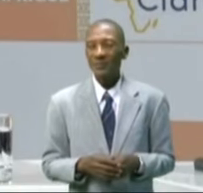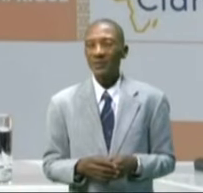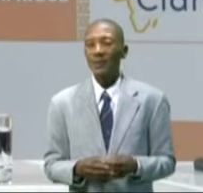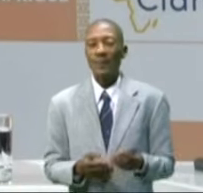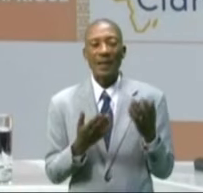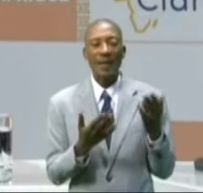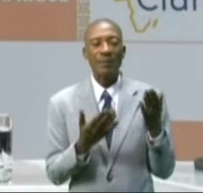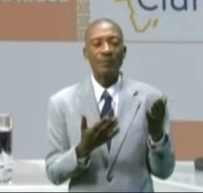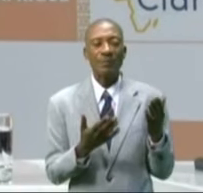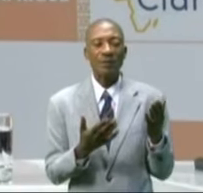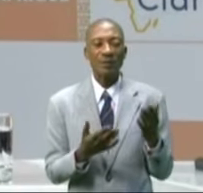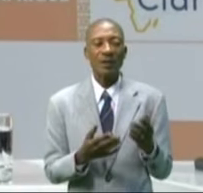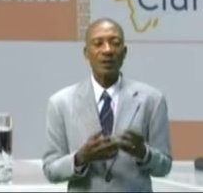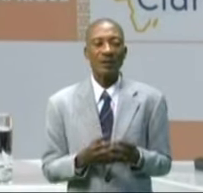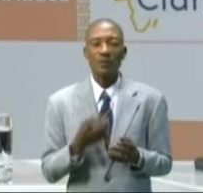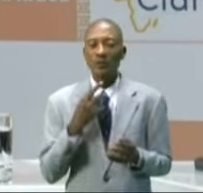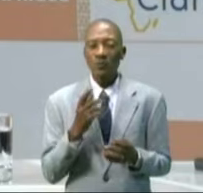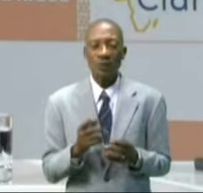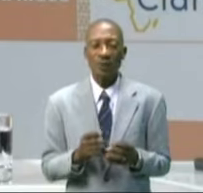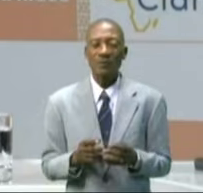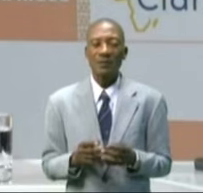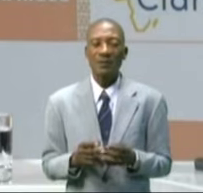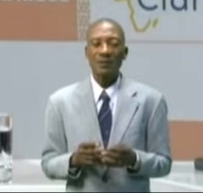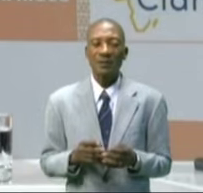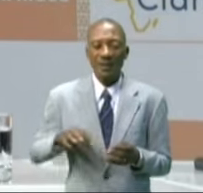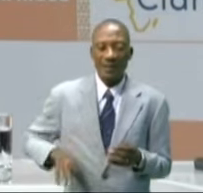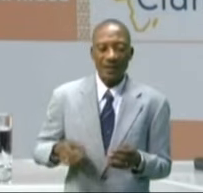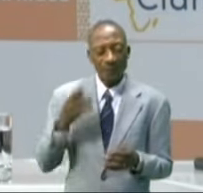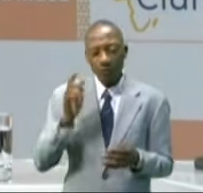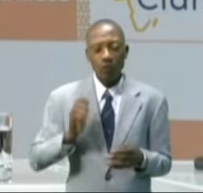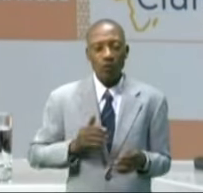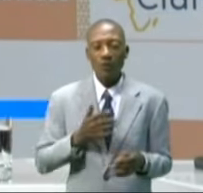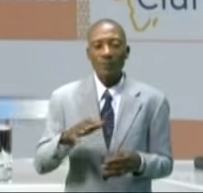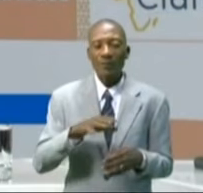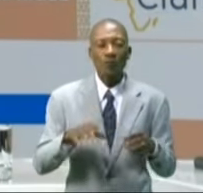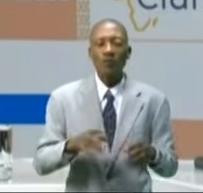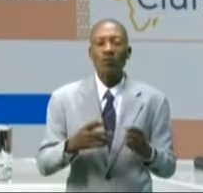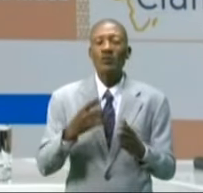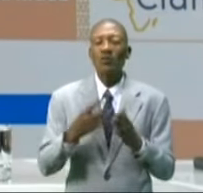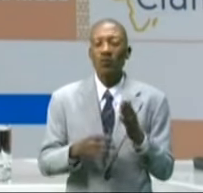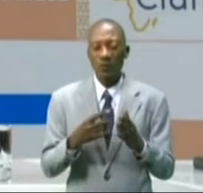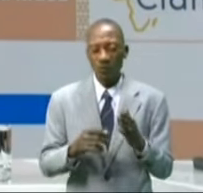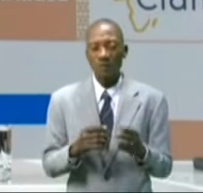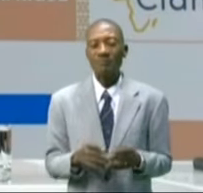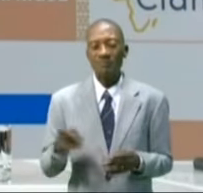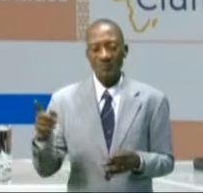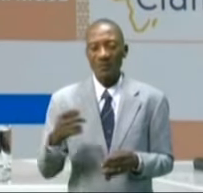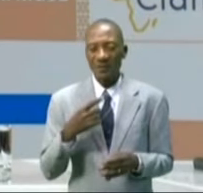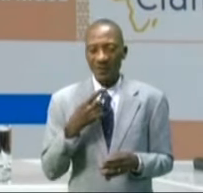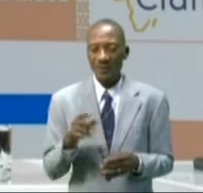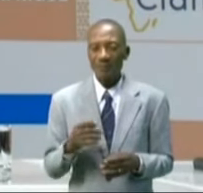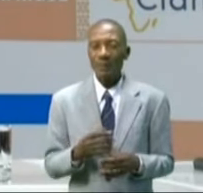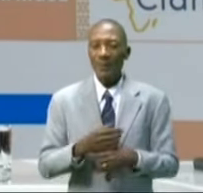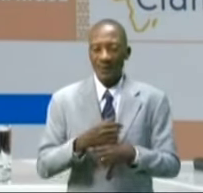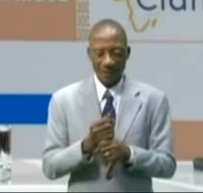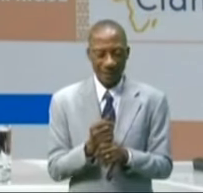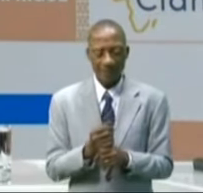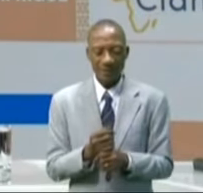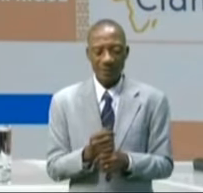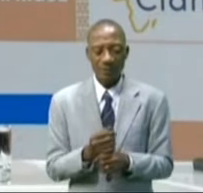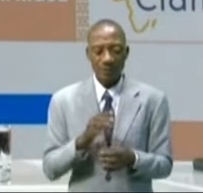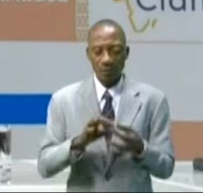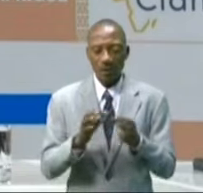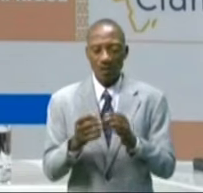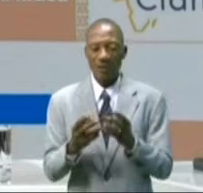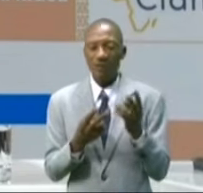RDC dans les différents contrats qui sont présentés. Et c'est à ça que nous travaillons. Et je peux vous dire, c'est dans ces directions que nous partons. Création de la chaîne de valeur,